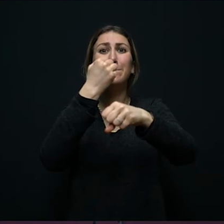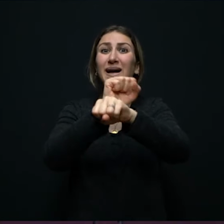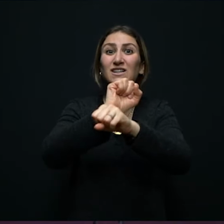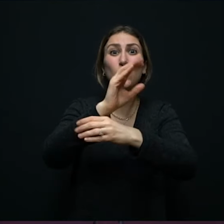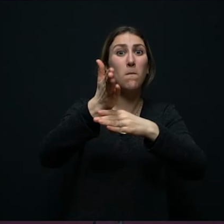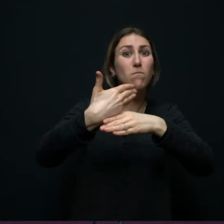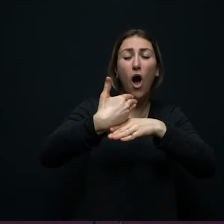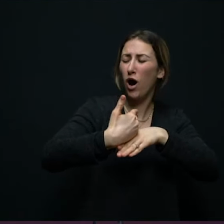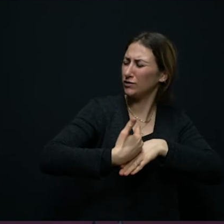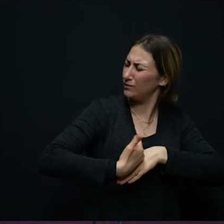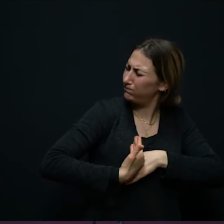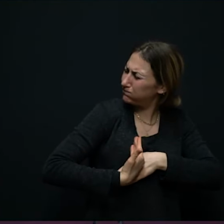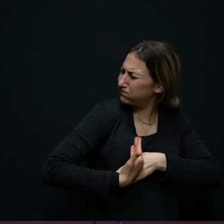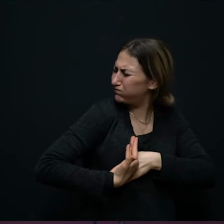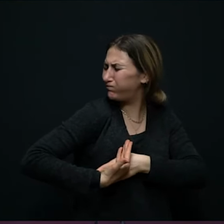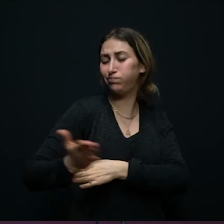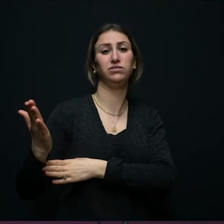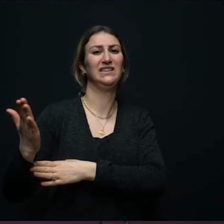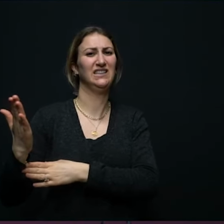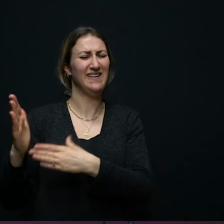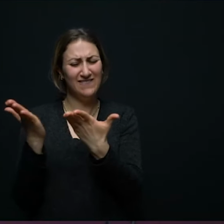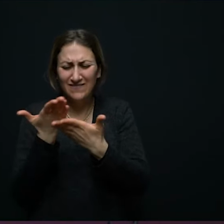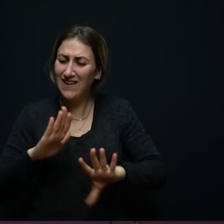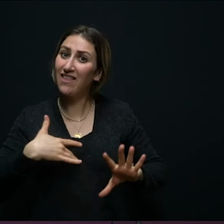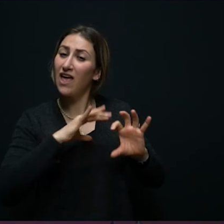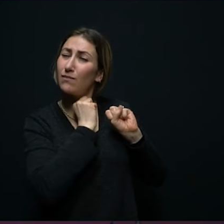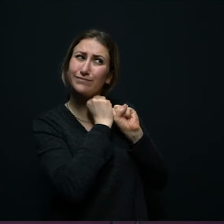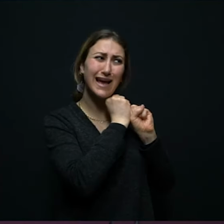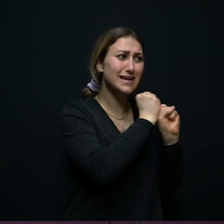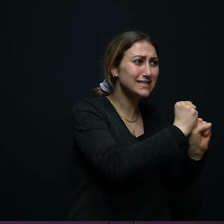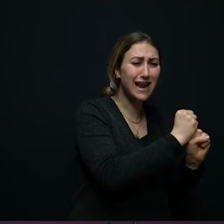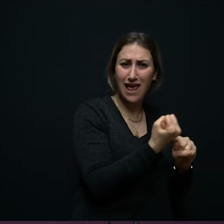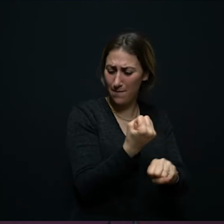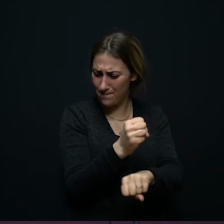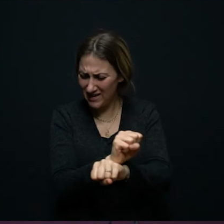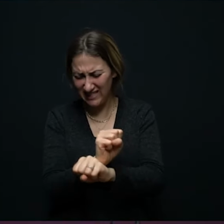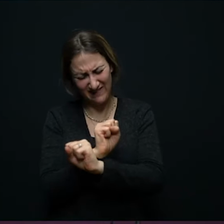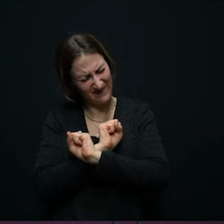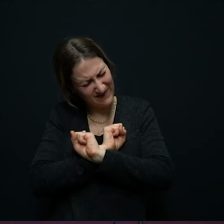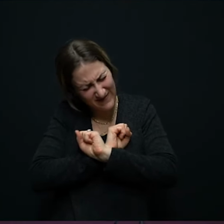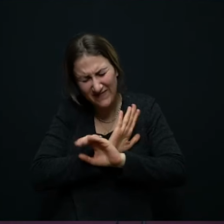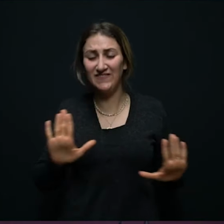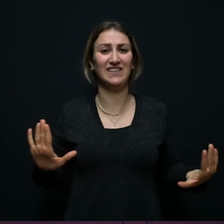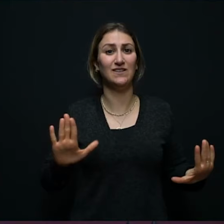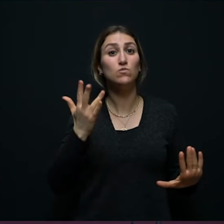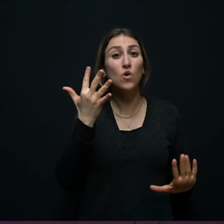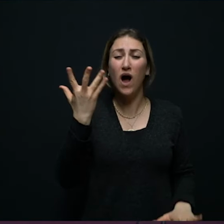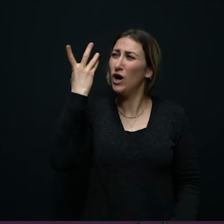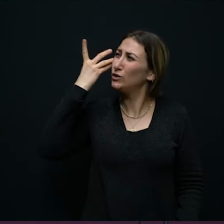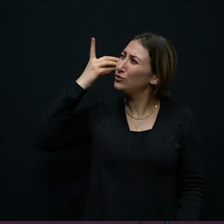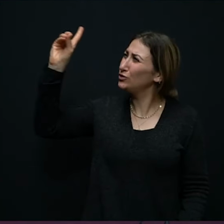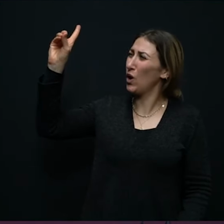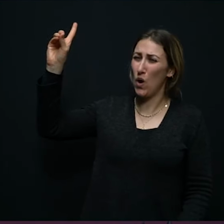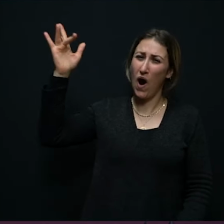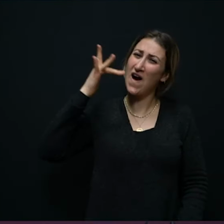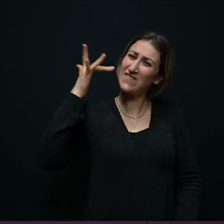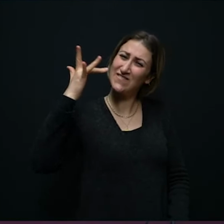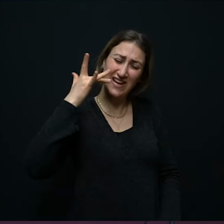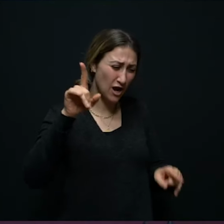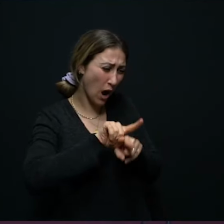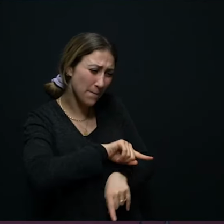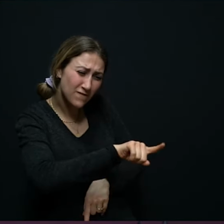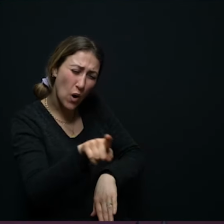dieu ce matin veut appelés à la sainteté dieu veut te sortir de ta prison veut dieu veut te faire découvrir